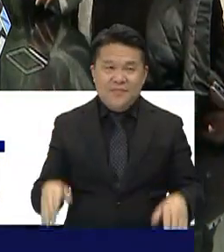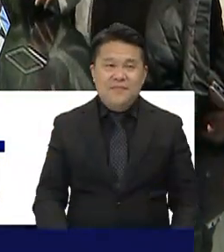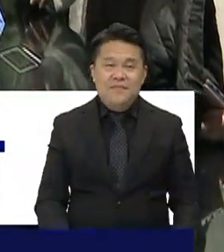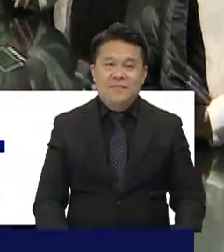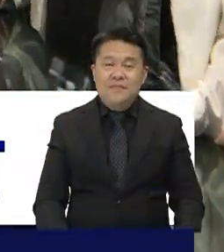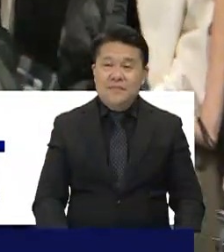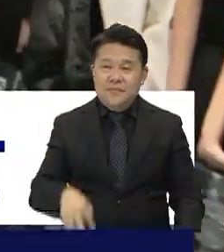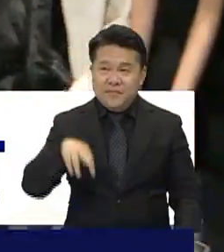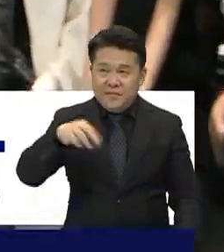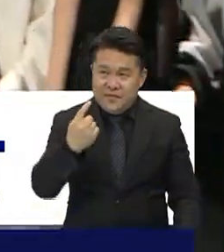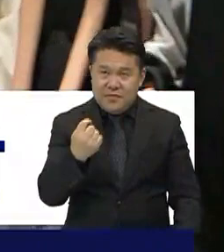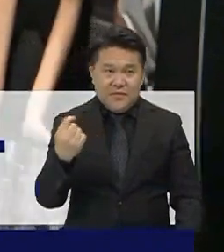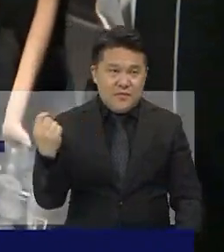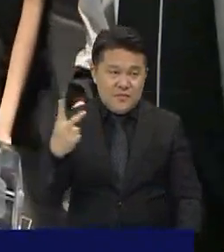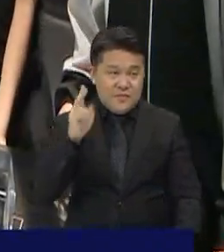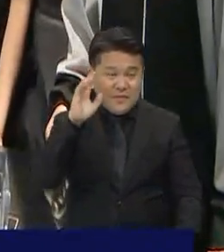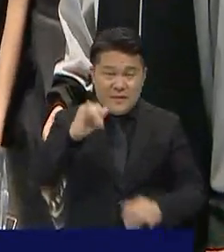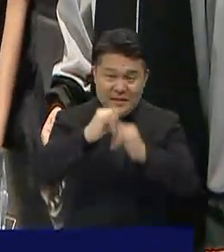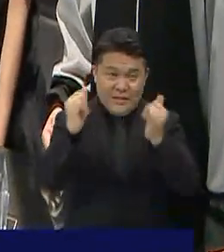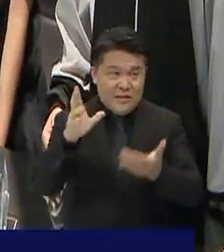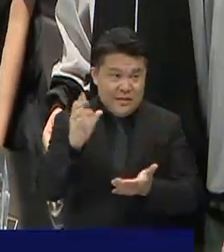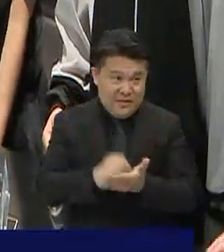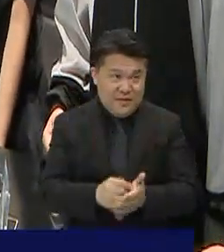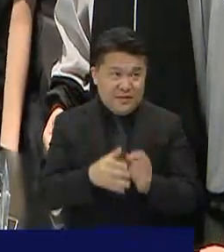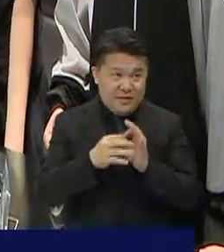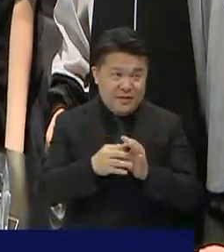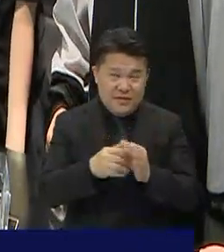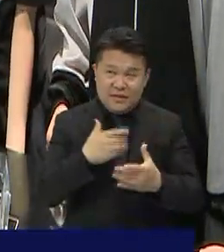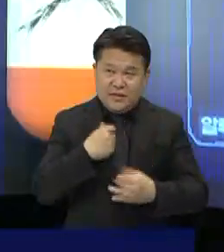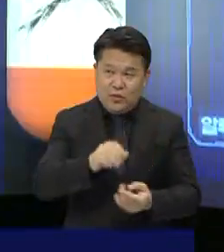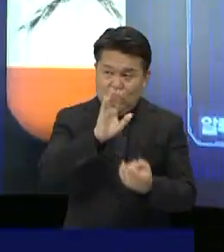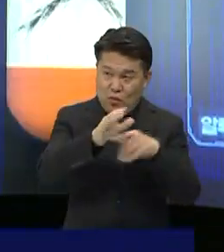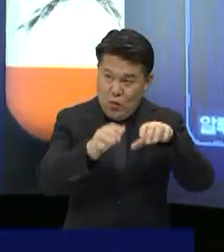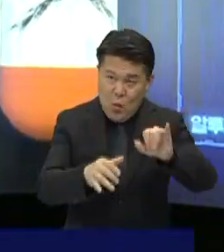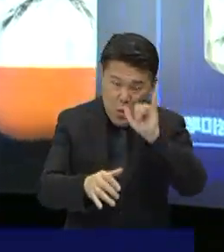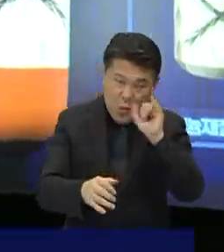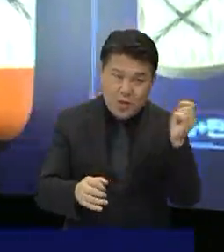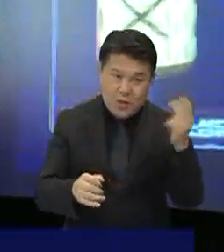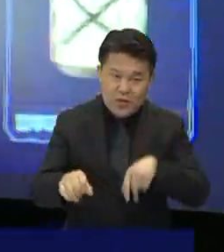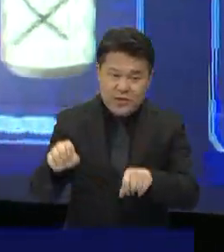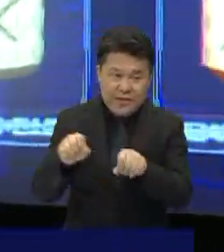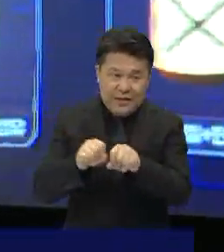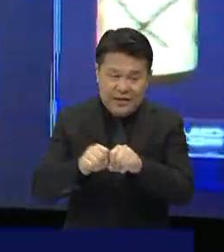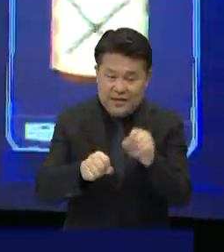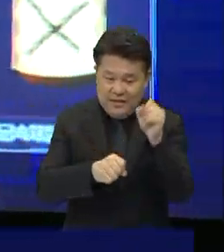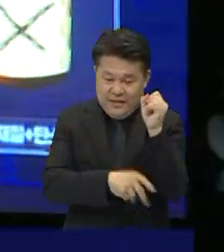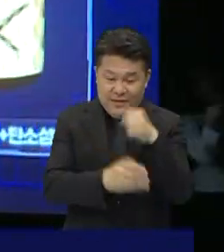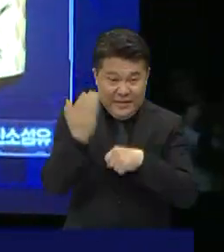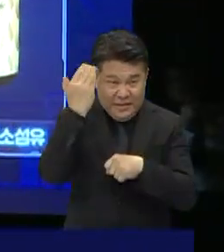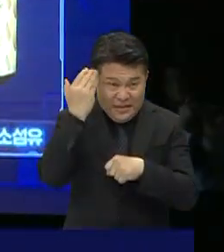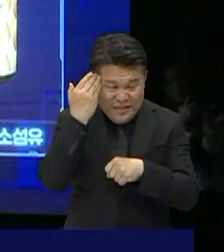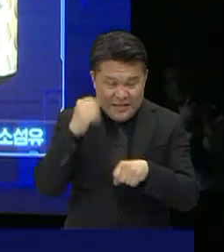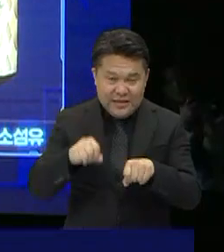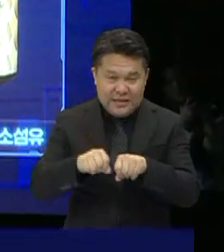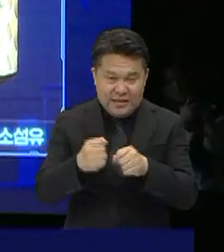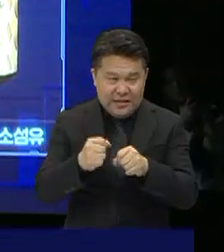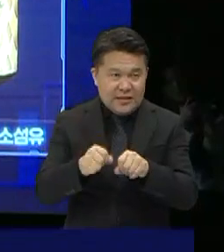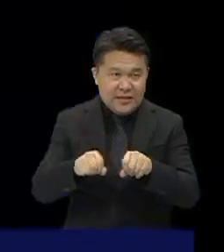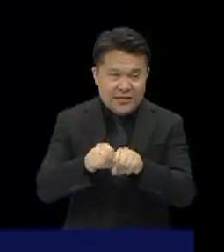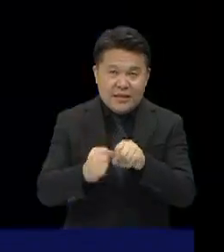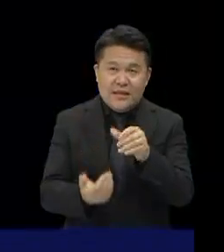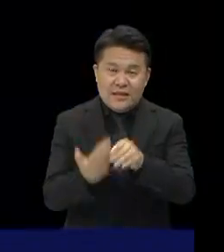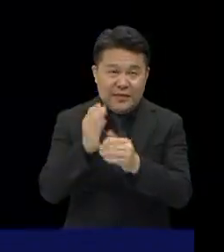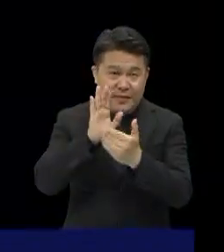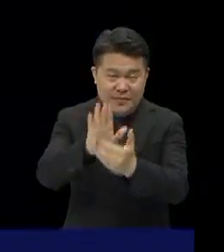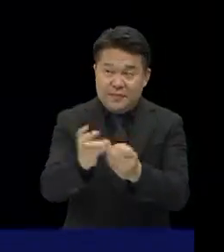수소 에너지와 미래 수소 사회를 주제로 한 수소 안전 홍보관과 가스의 기초 상식과 가스 사고 예방 수칙을 배울